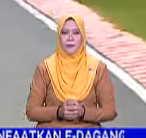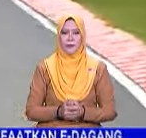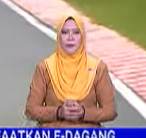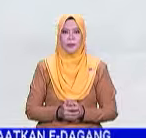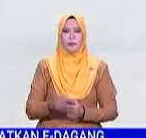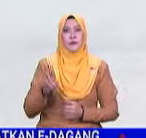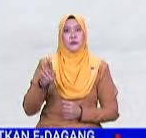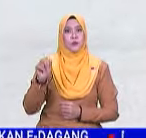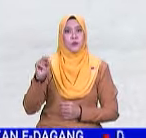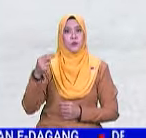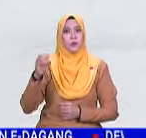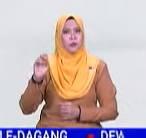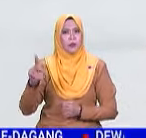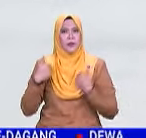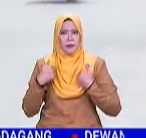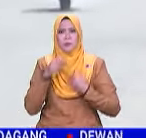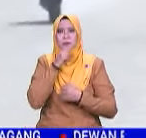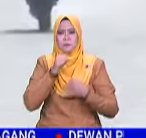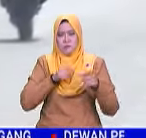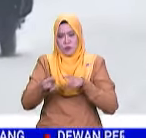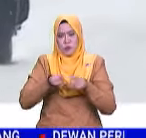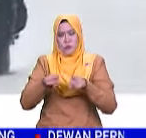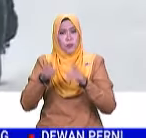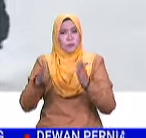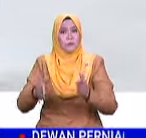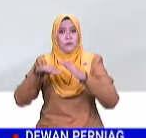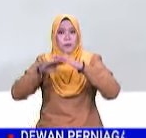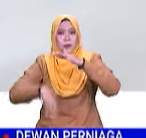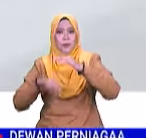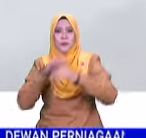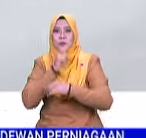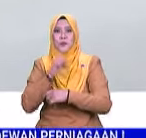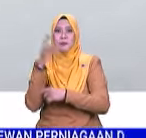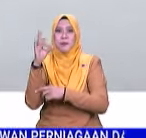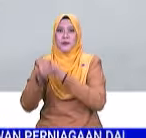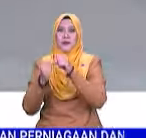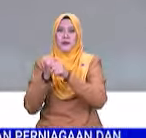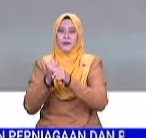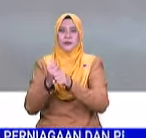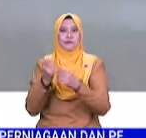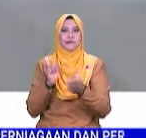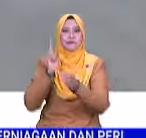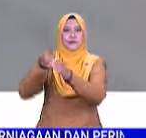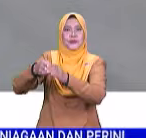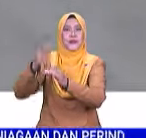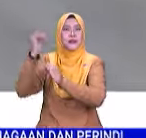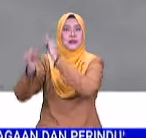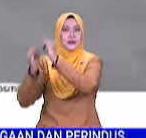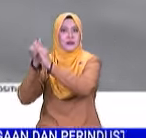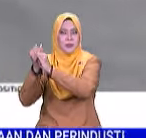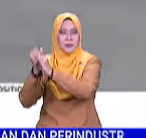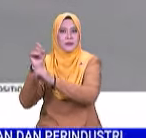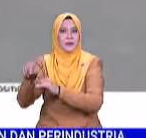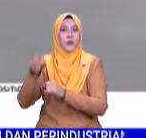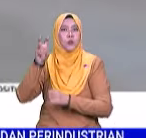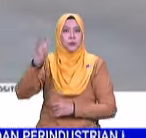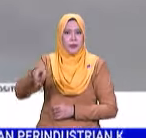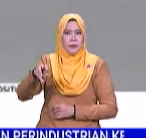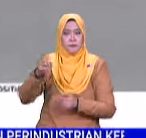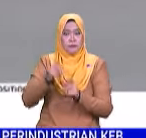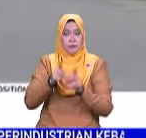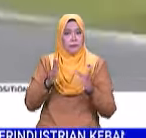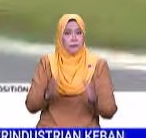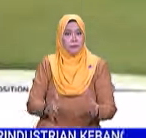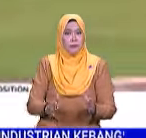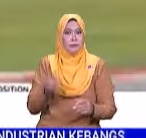Jelas Ron Hawk, terdapat pelumba bawah 18 tahun ini turut mengambil bahagian pada perlumbaan luar negara yang kebanyakannya mewajibkan setiap